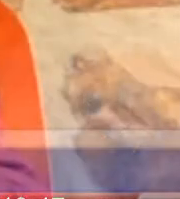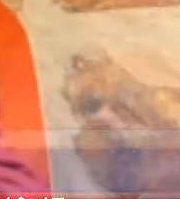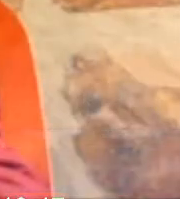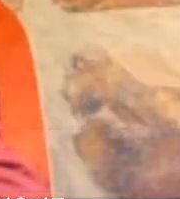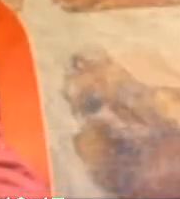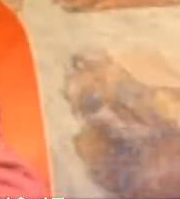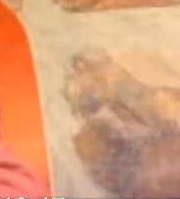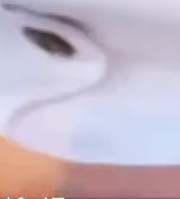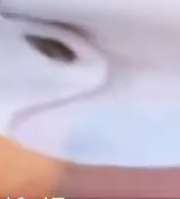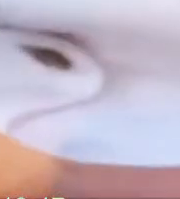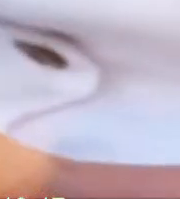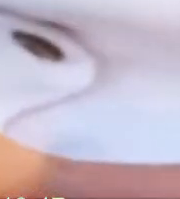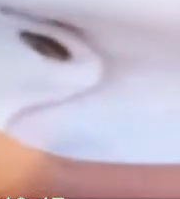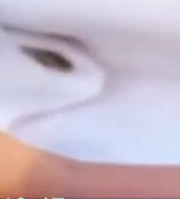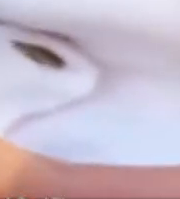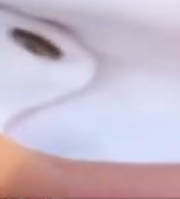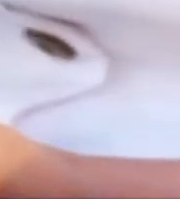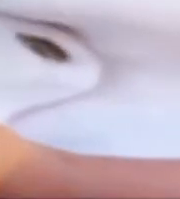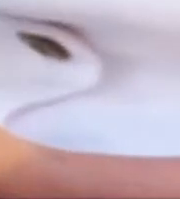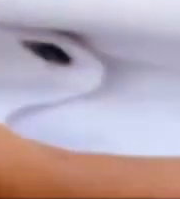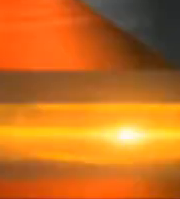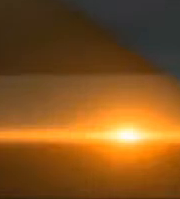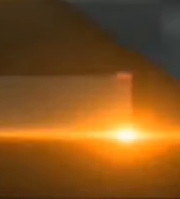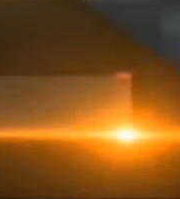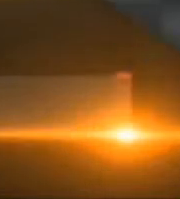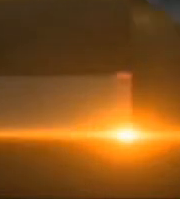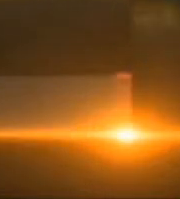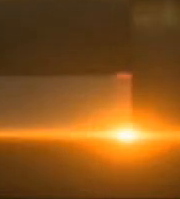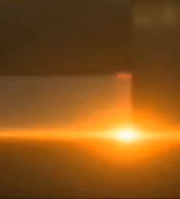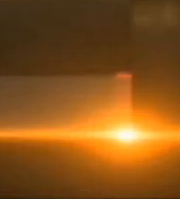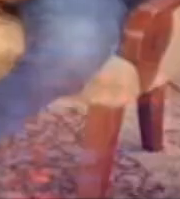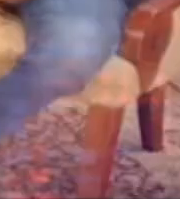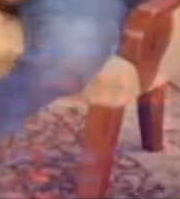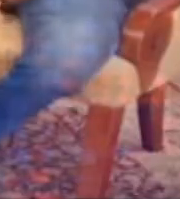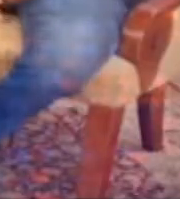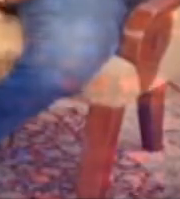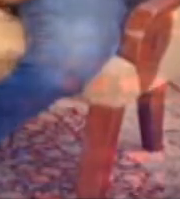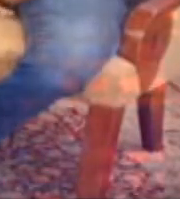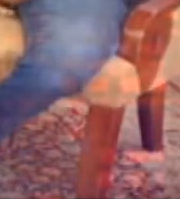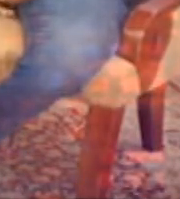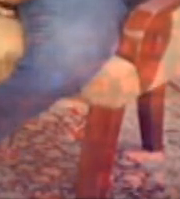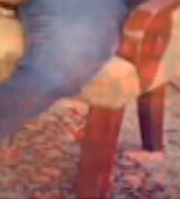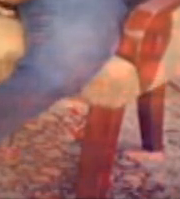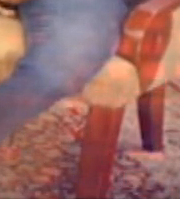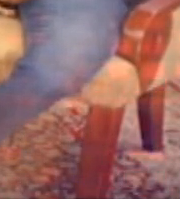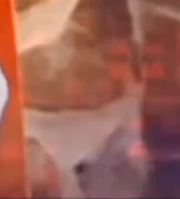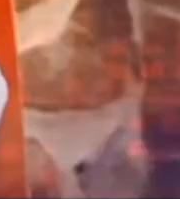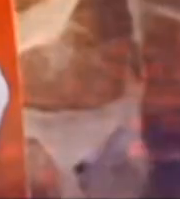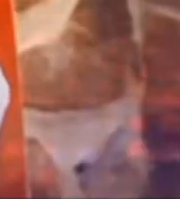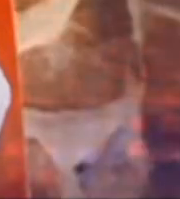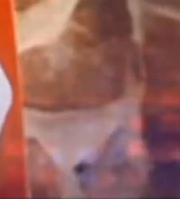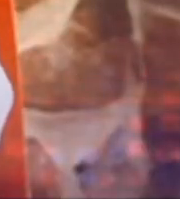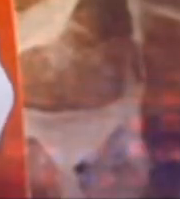Life. Better Health, Better Life is a program that speaks across all aspects of human health and wellness.